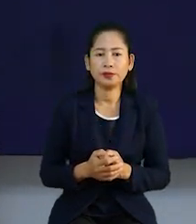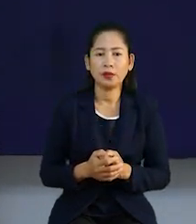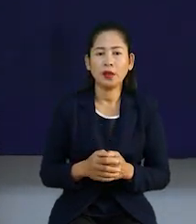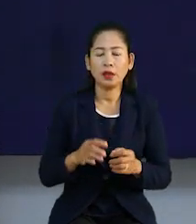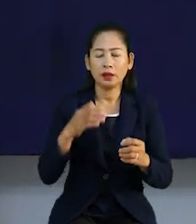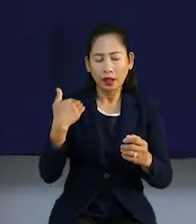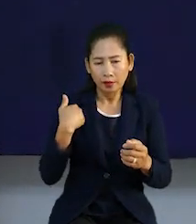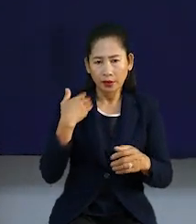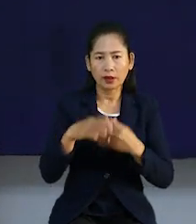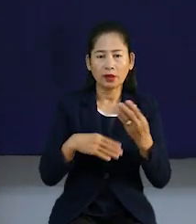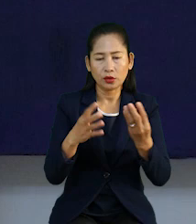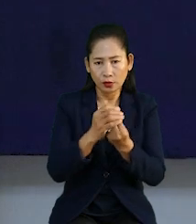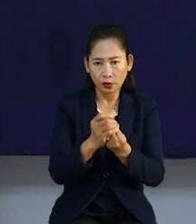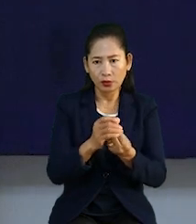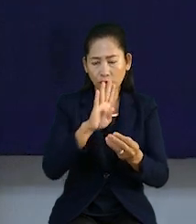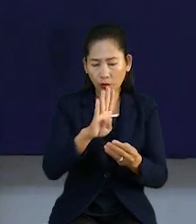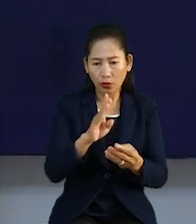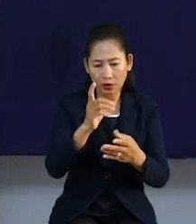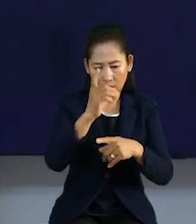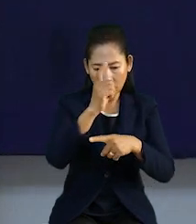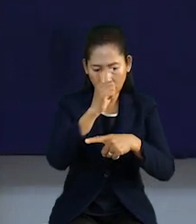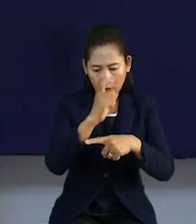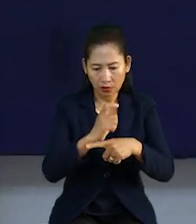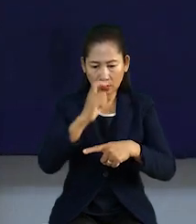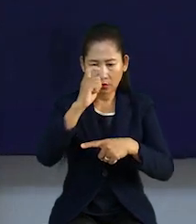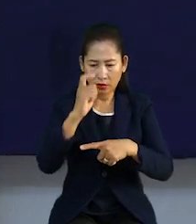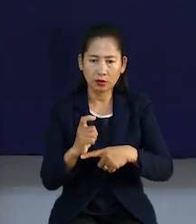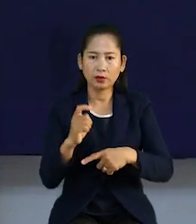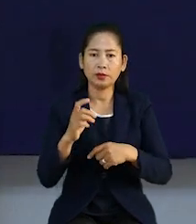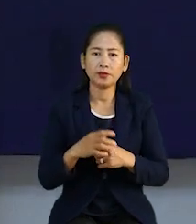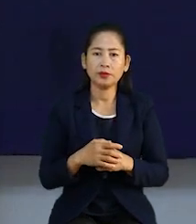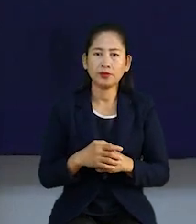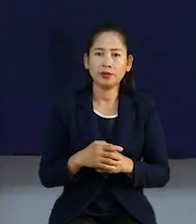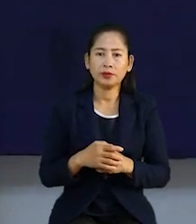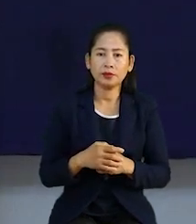Đã dừng miên tình ớt chân nôn buôn tùng.